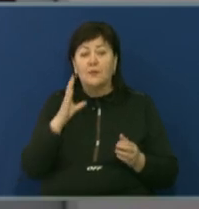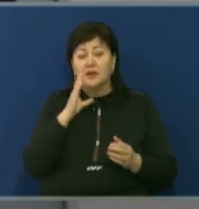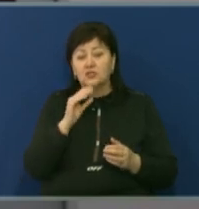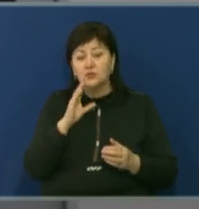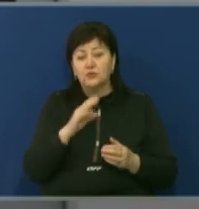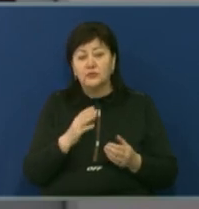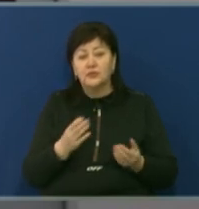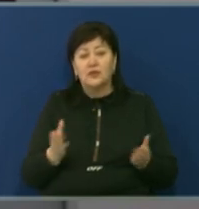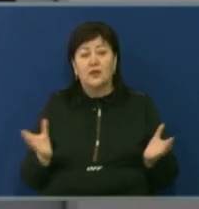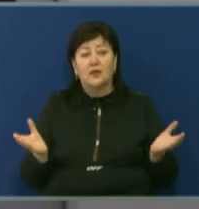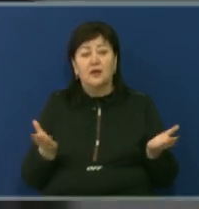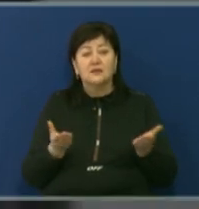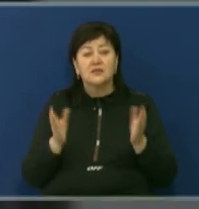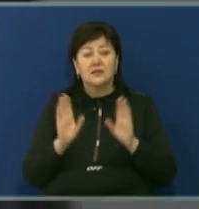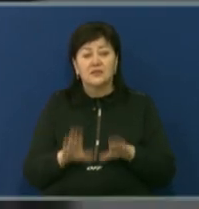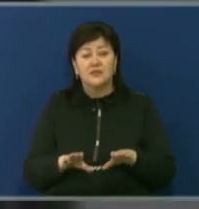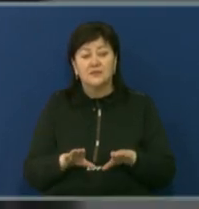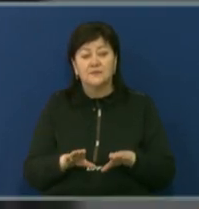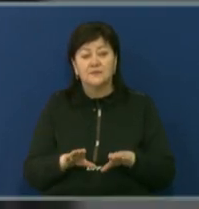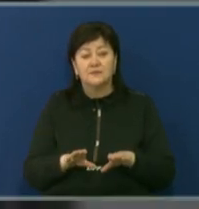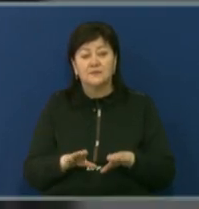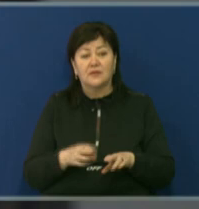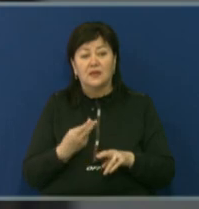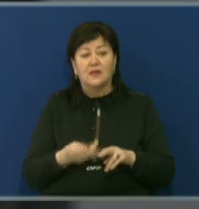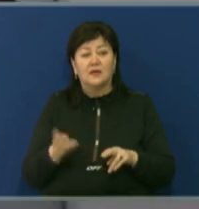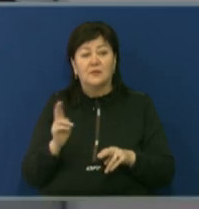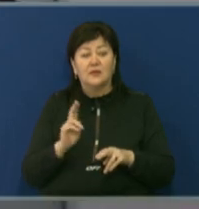компанияларында табыс азаяды. Сондықтан